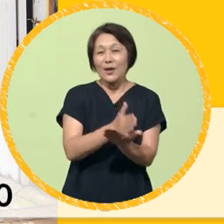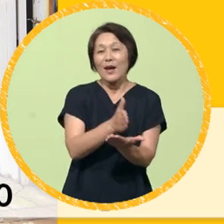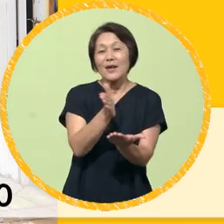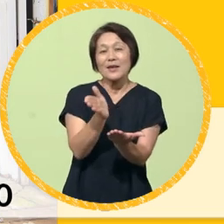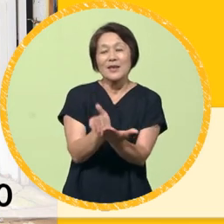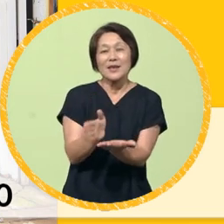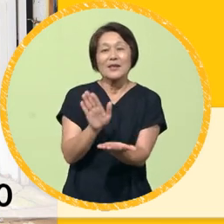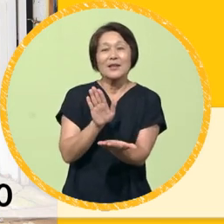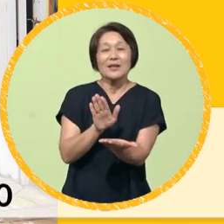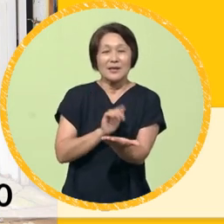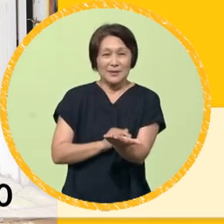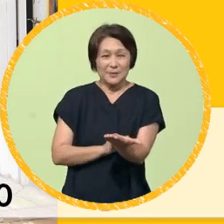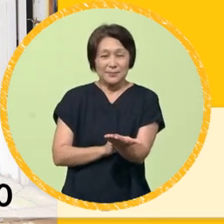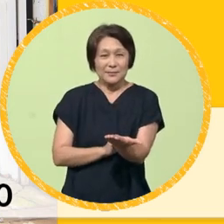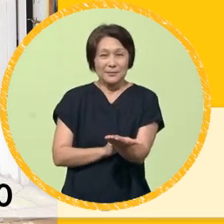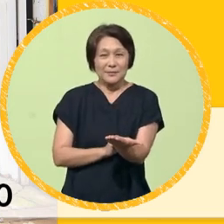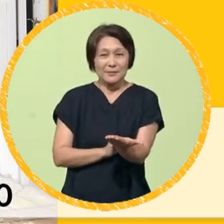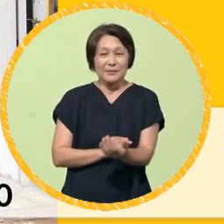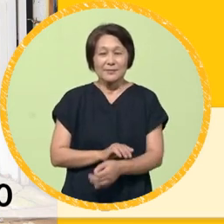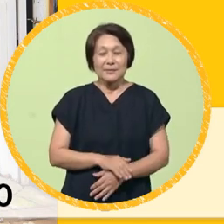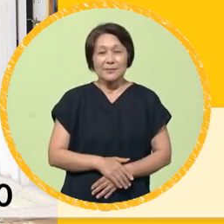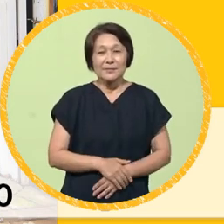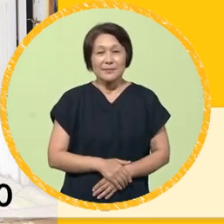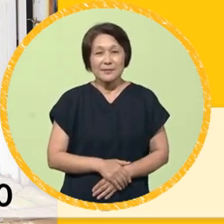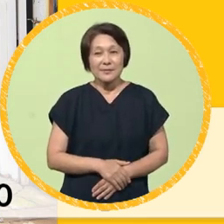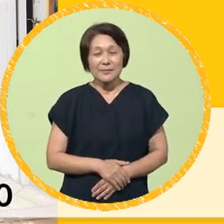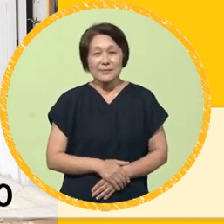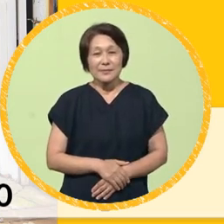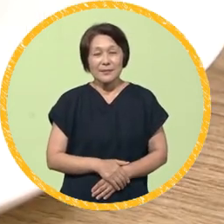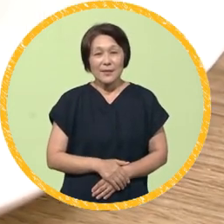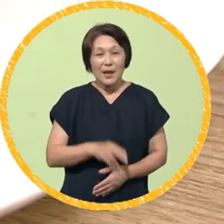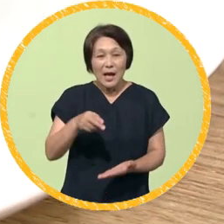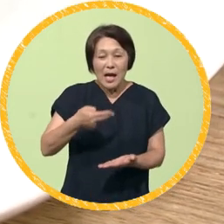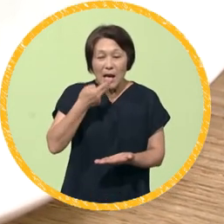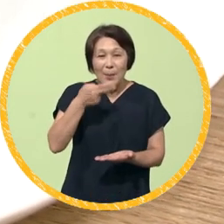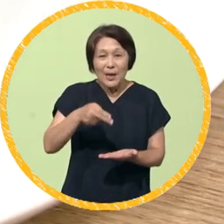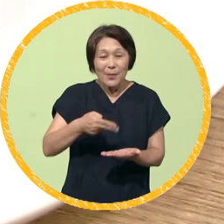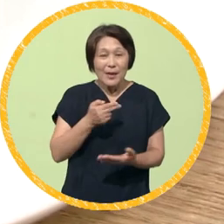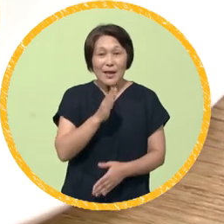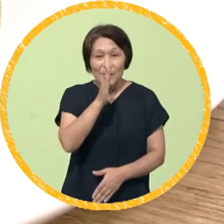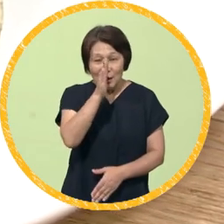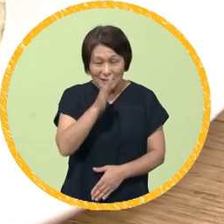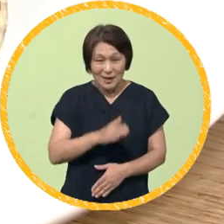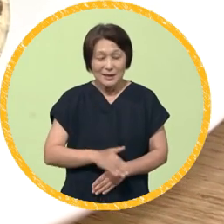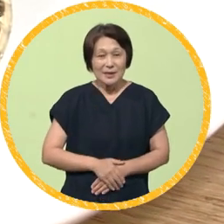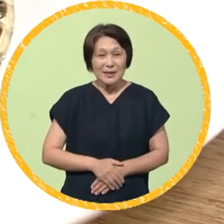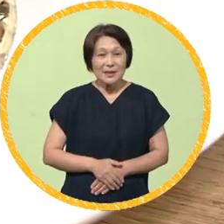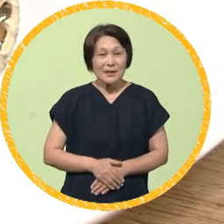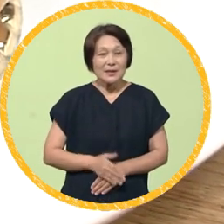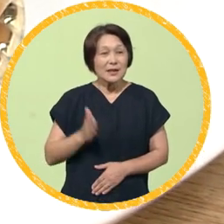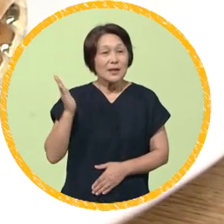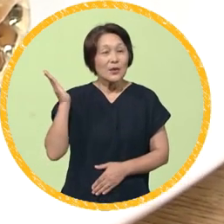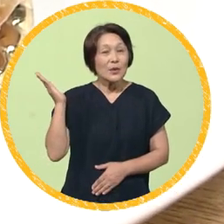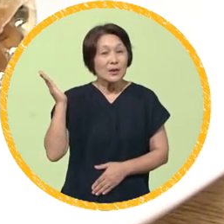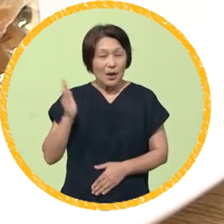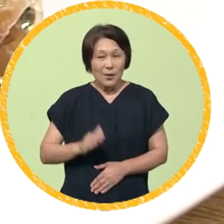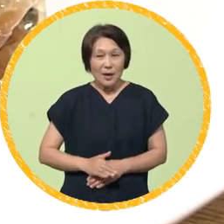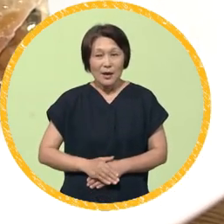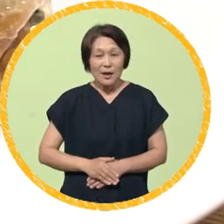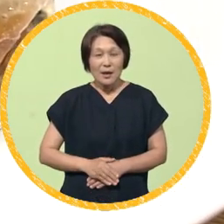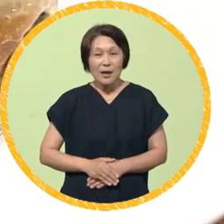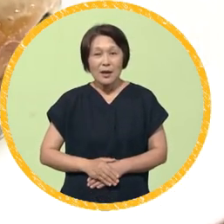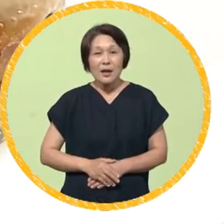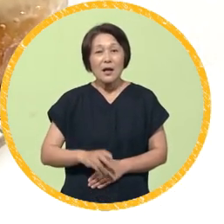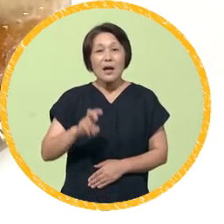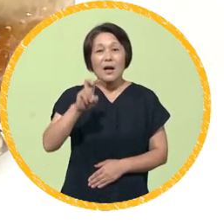ました、はい、どうぞ召し上がってください。 これはどんなところがコラボしているのかしら。 あのキャラクターのロ